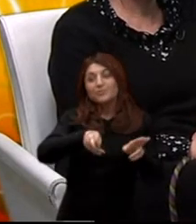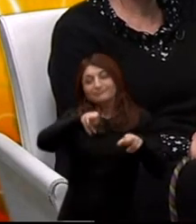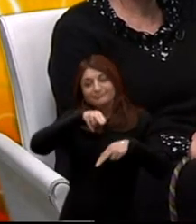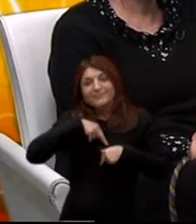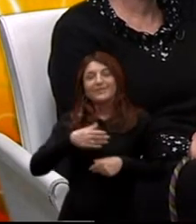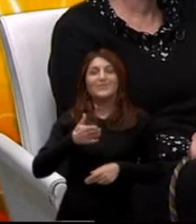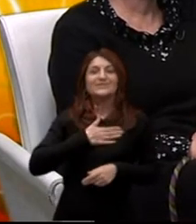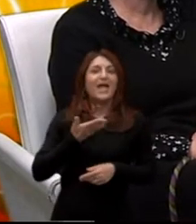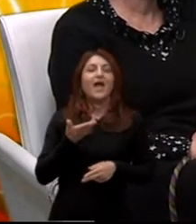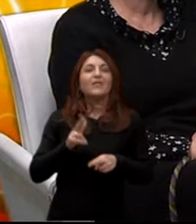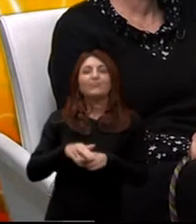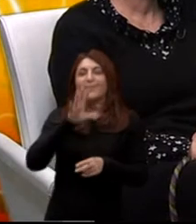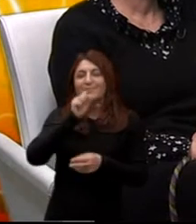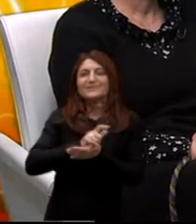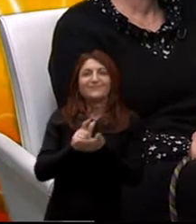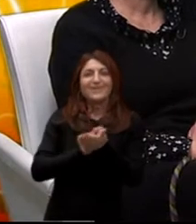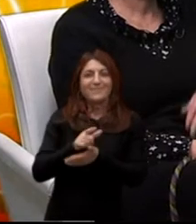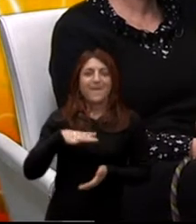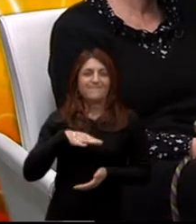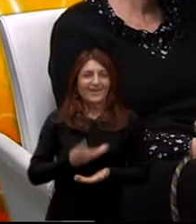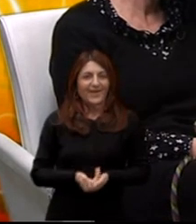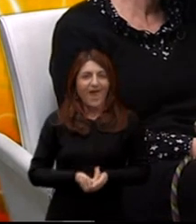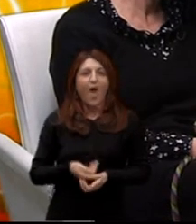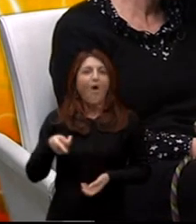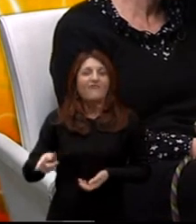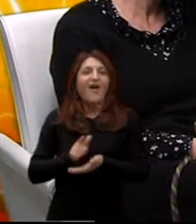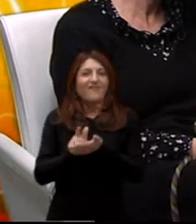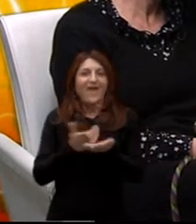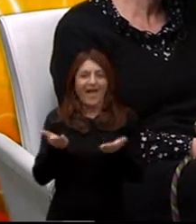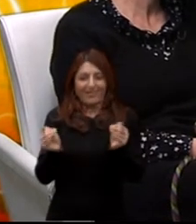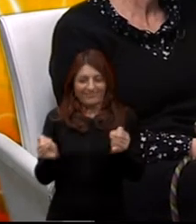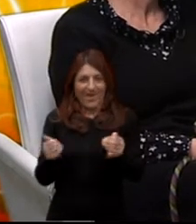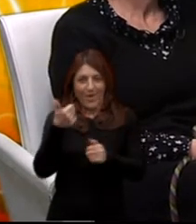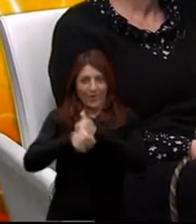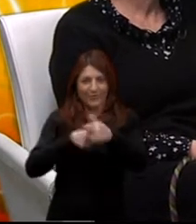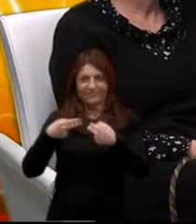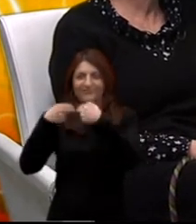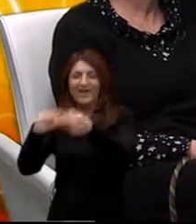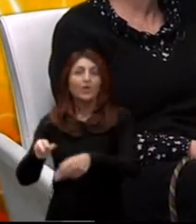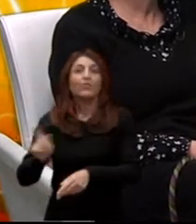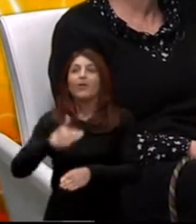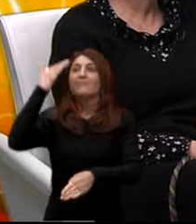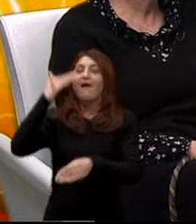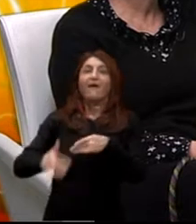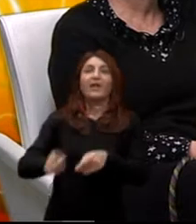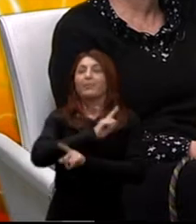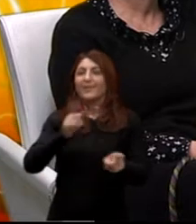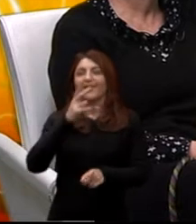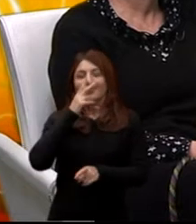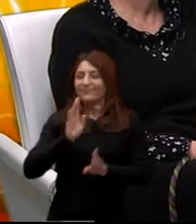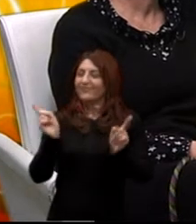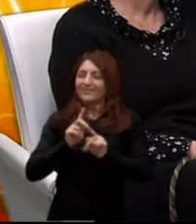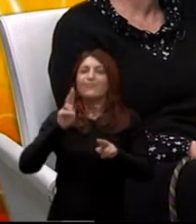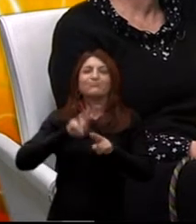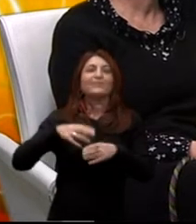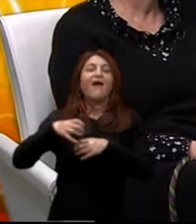opet sebi kada on ode u mirovinu. Tako da vaš odnos ne završava onim dolaskom na školovanje njegovo u centru, nego ste vi zapravo